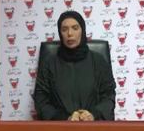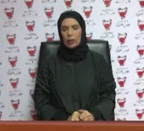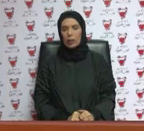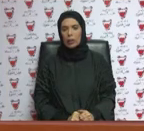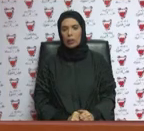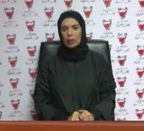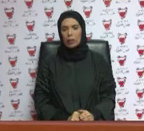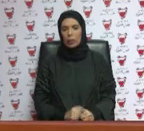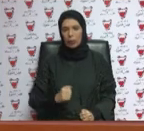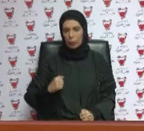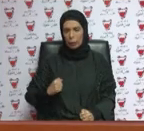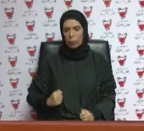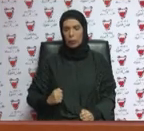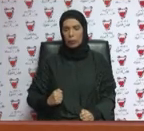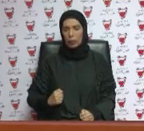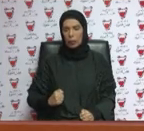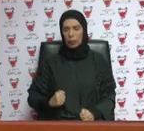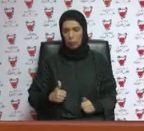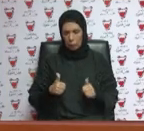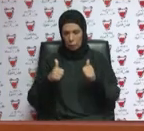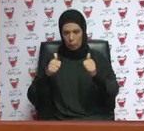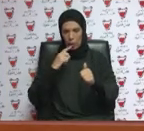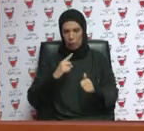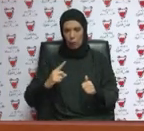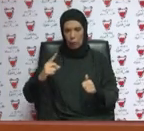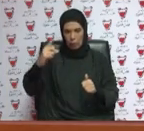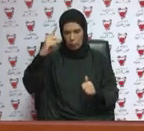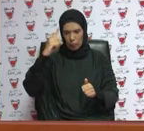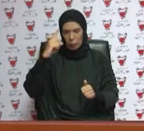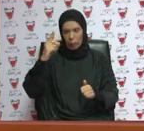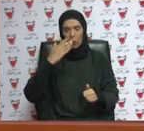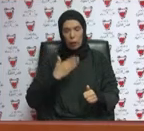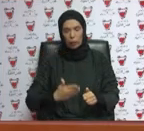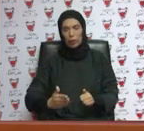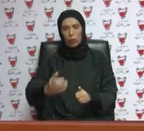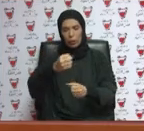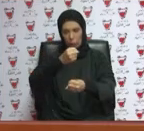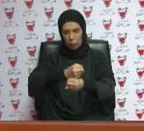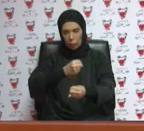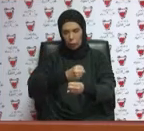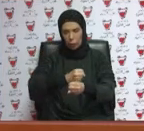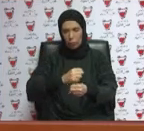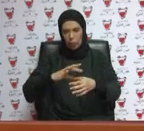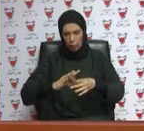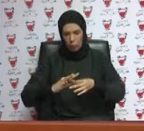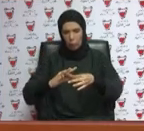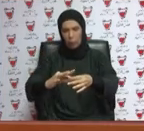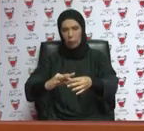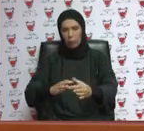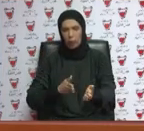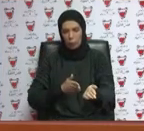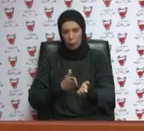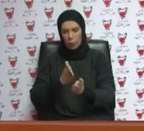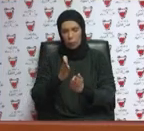ما سيمكن مملكة البحرين بإذن الله تعالى من المضي بثبات لتواصل مسيرة التقدم